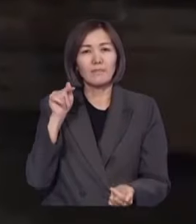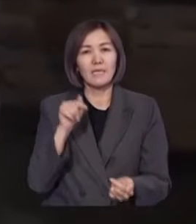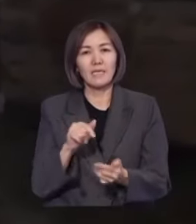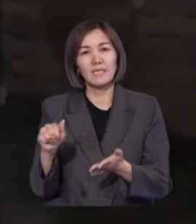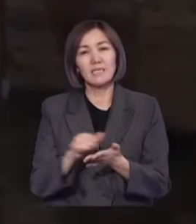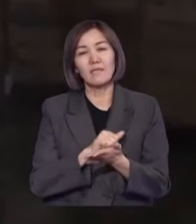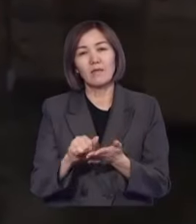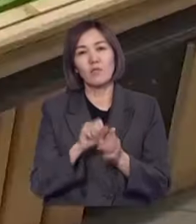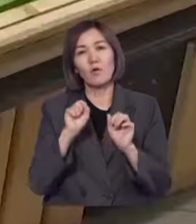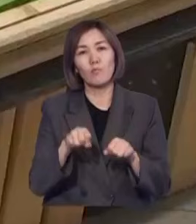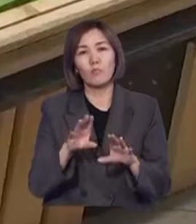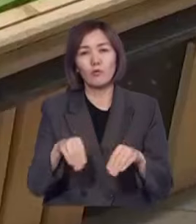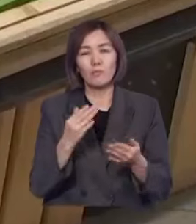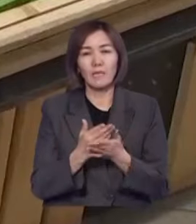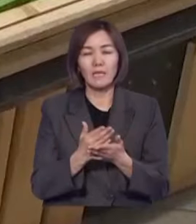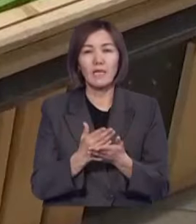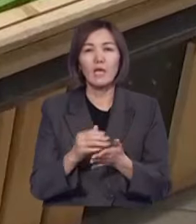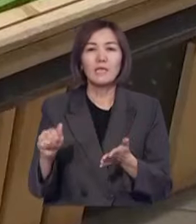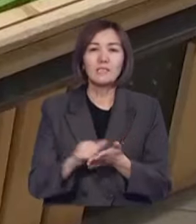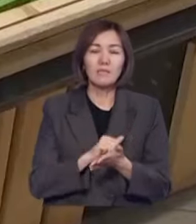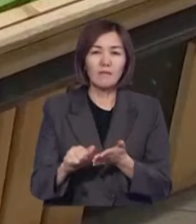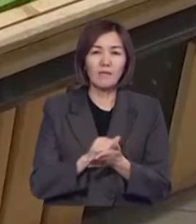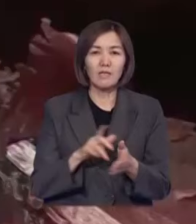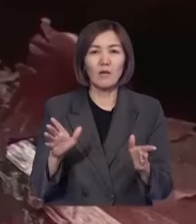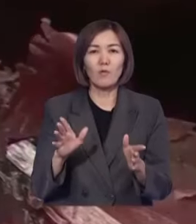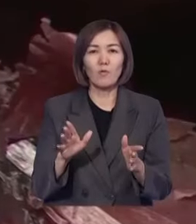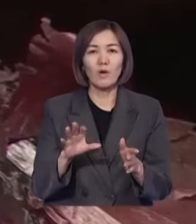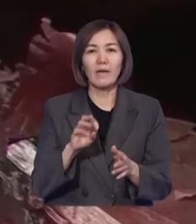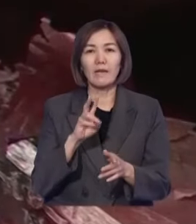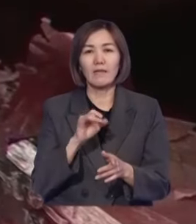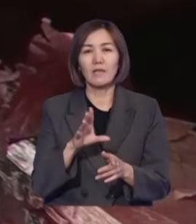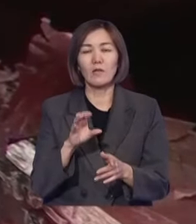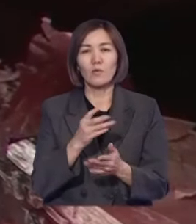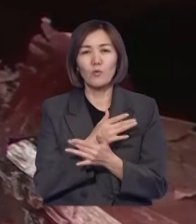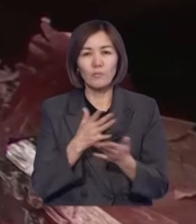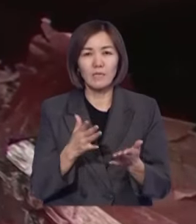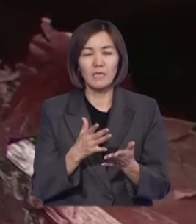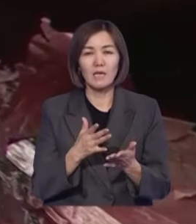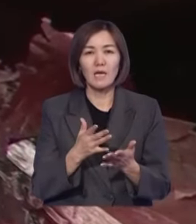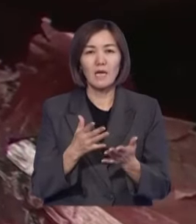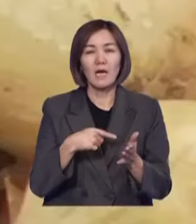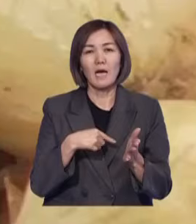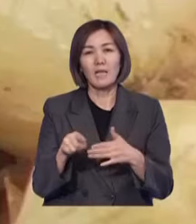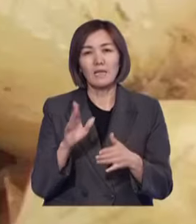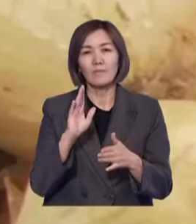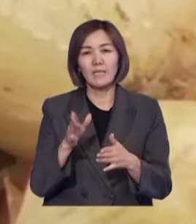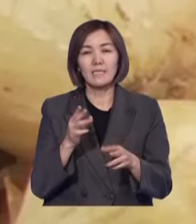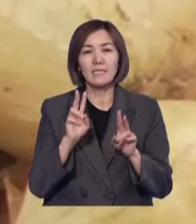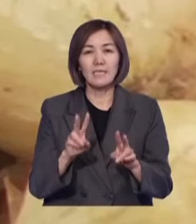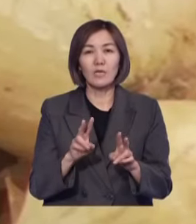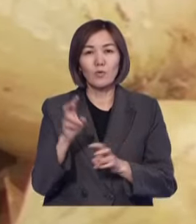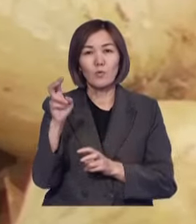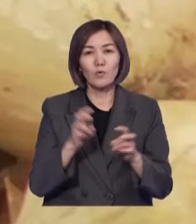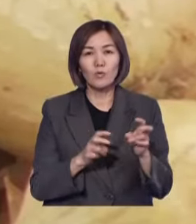сәйкестігін сертификаттауға мүмкіндік береді. Сертификаттау объектілерінен органикалық өнімдер алынып тасталады, тек